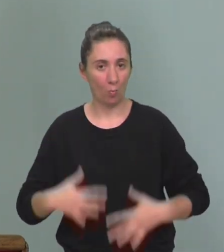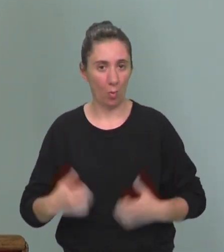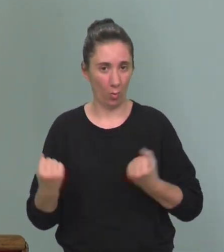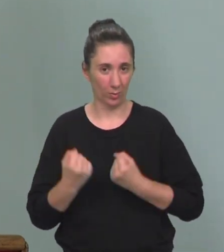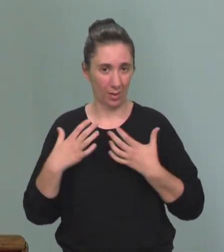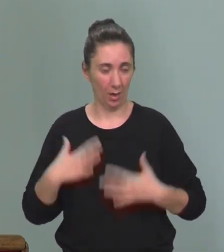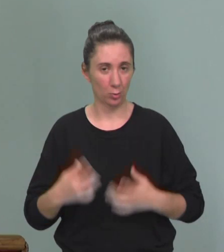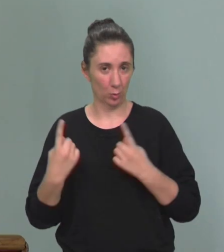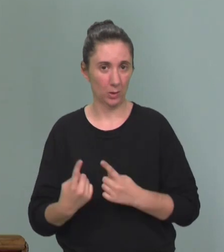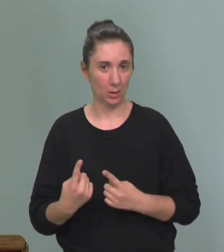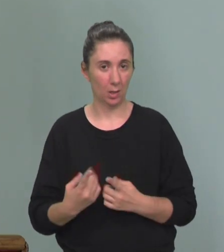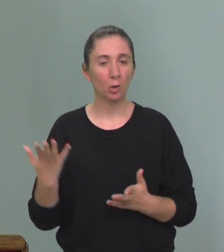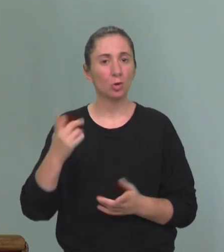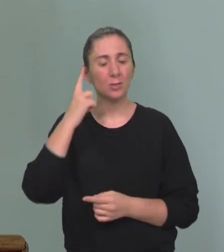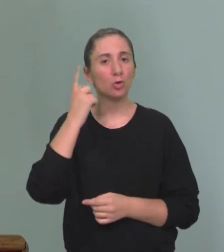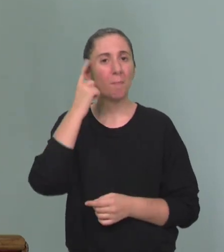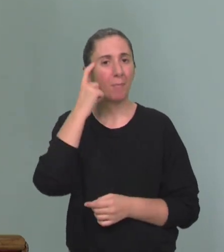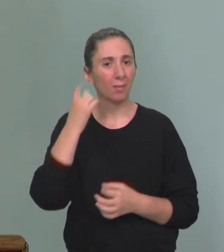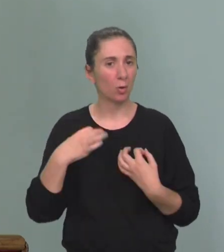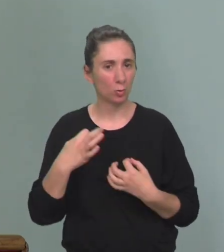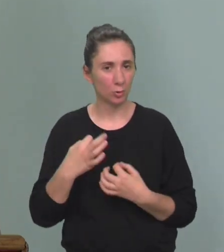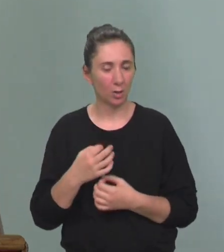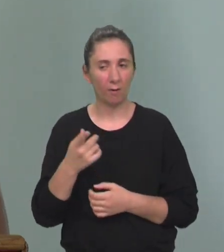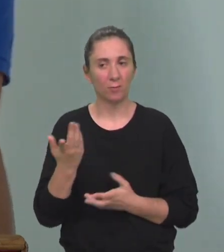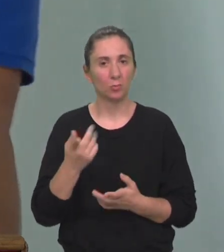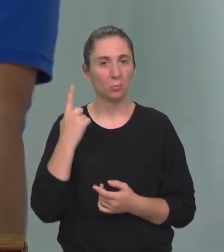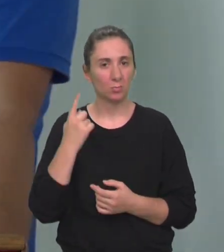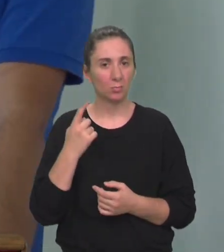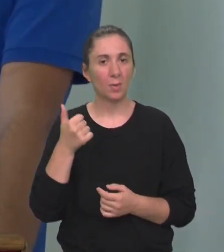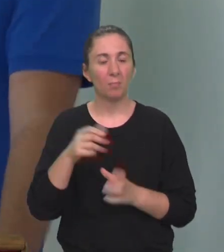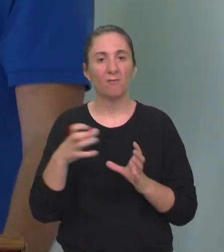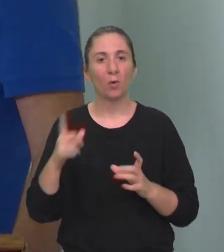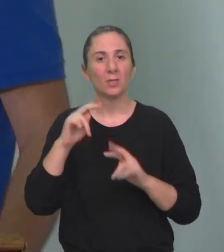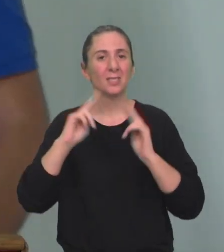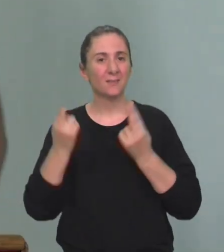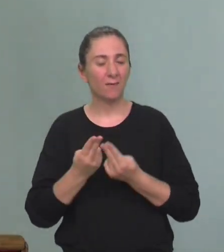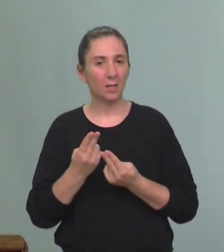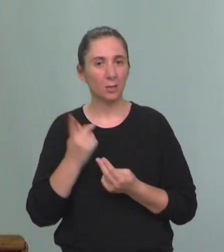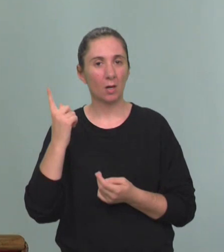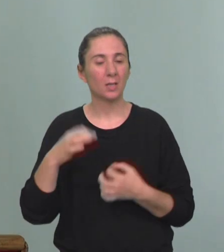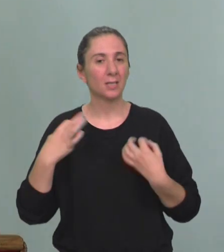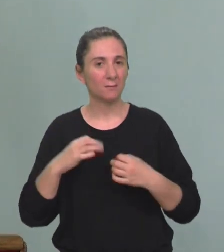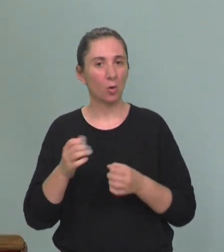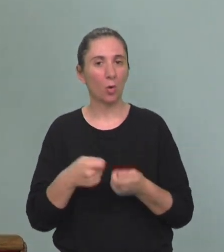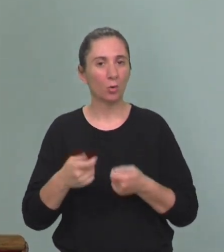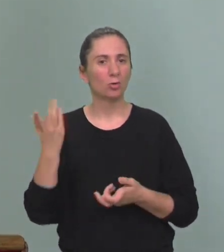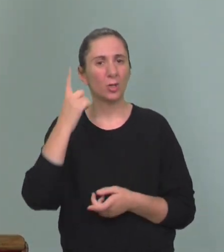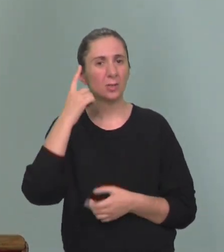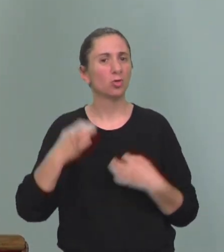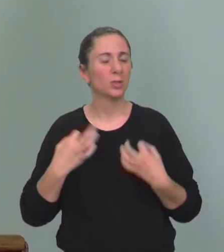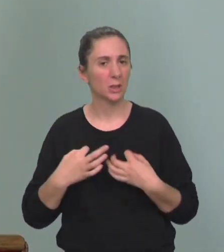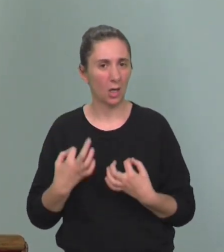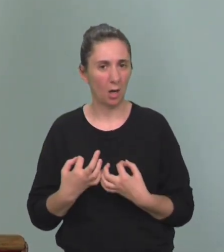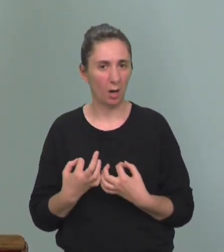stanju. Šta je to mentalno zdravlje? Krenut ćemo prvo od definicije Svjetske zdravstvene organizacije šta je uopće